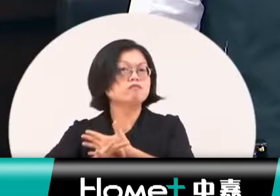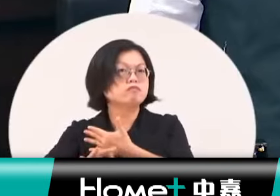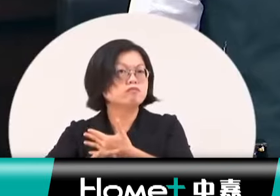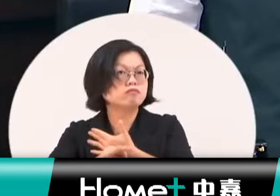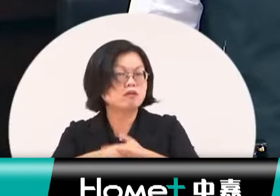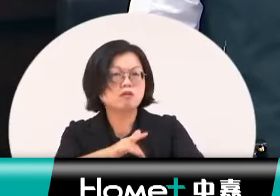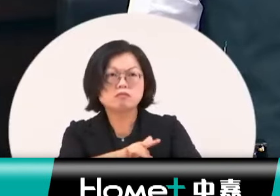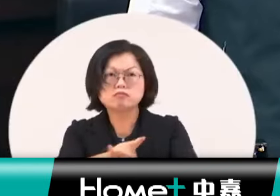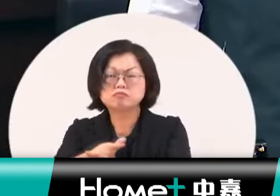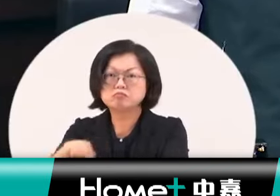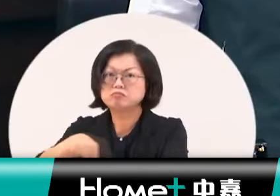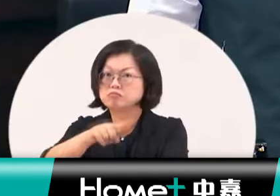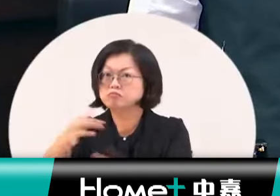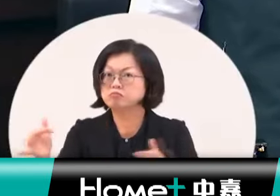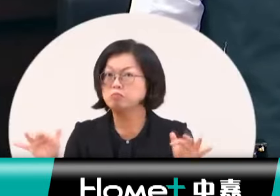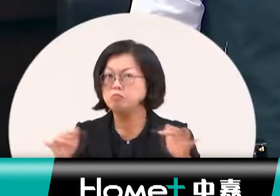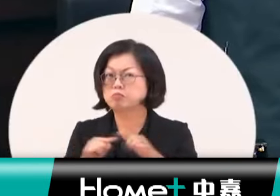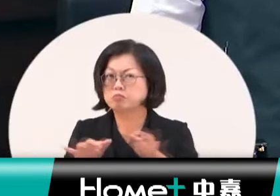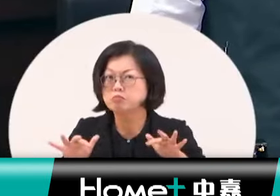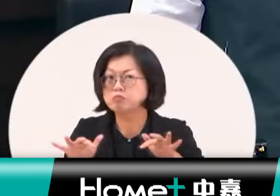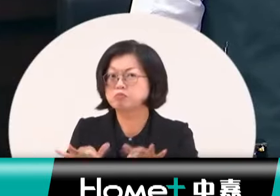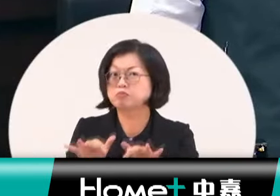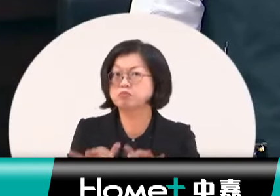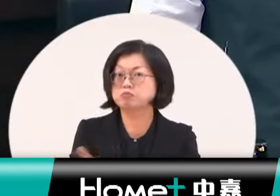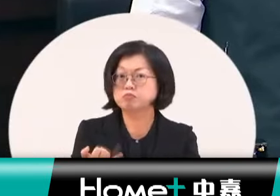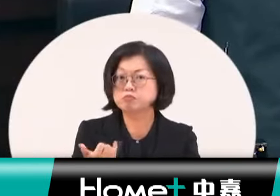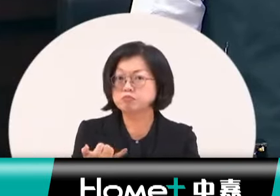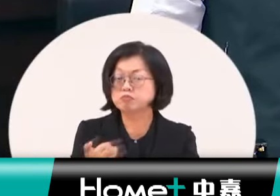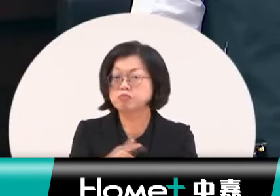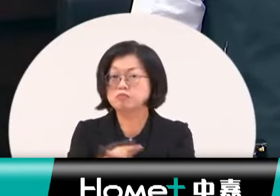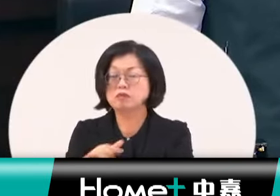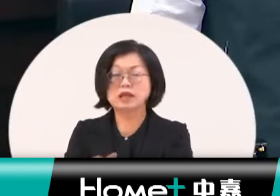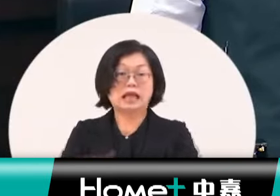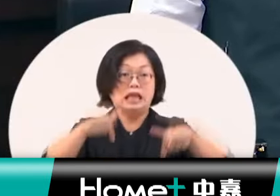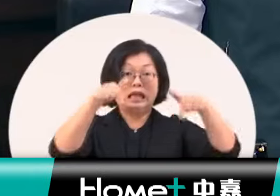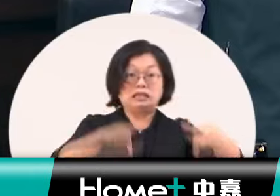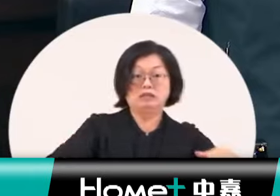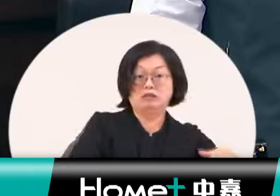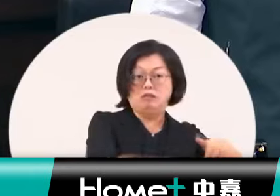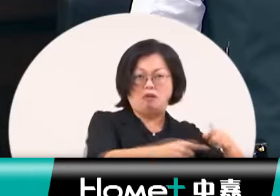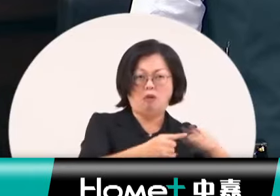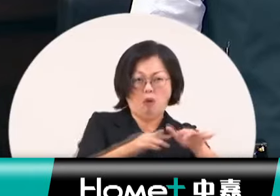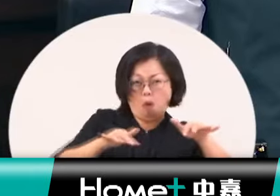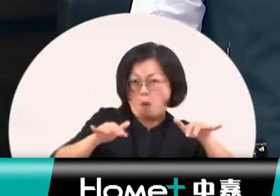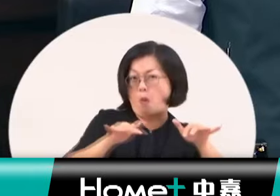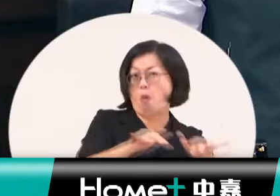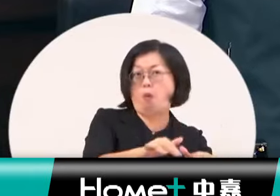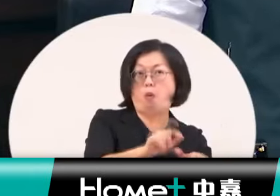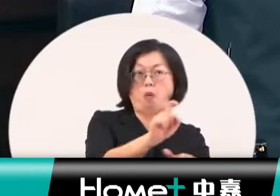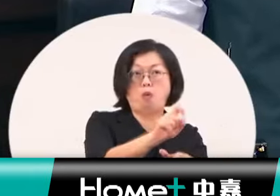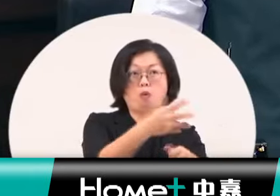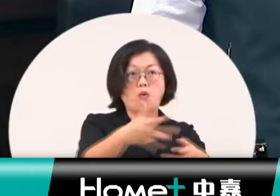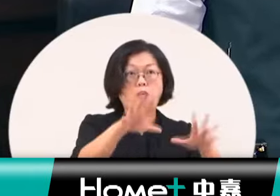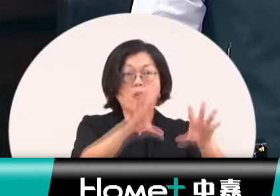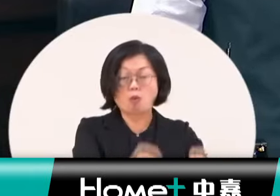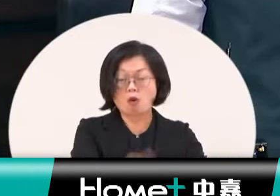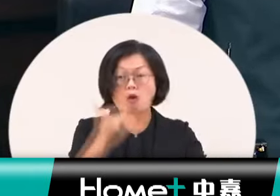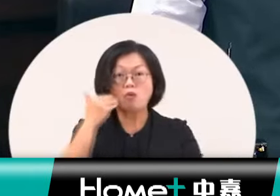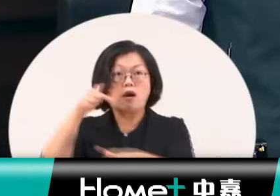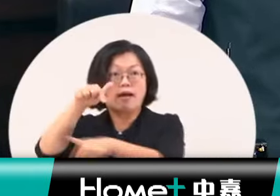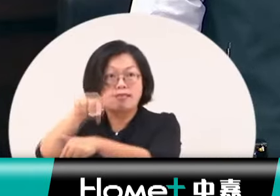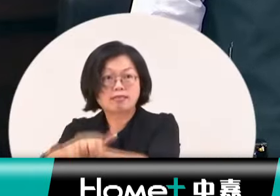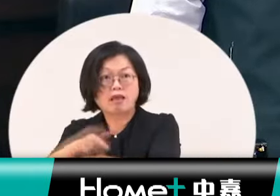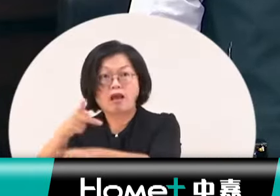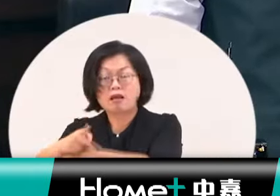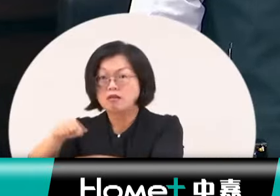到时候。的人、你看西侧广场，我们来都10几万， 对啊，对， 但是就是我们也不要用那么高的标准。那如果能